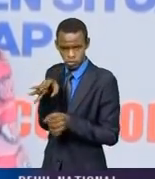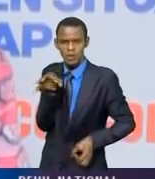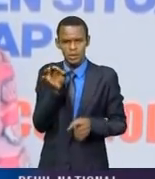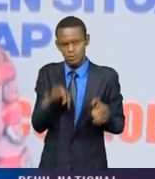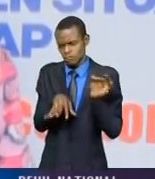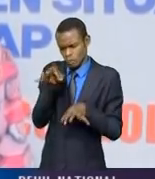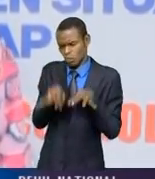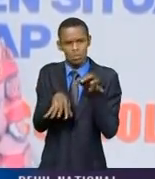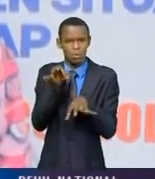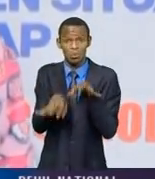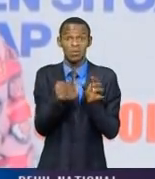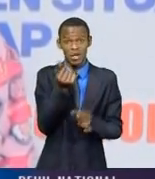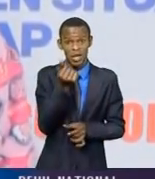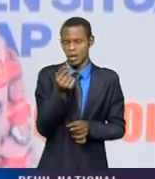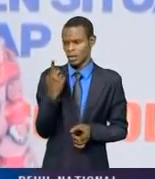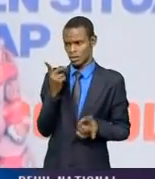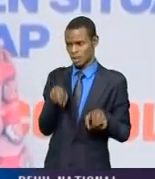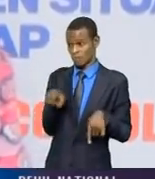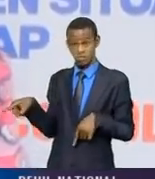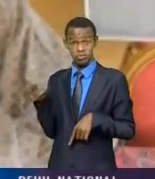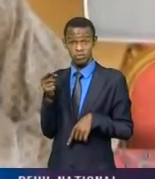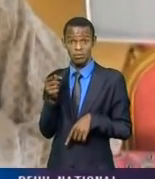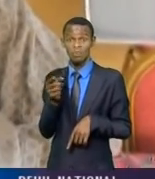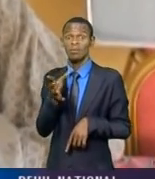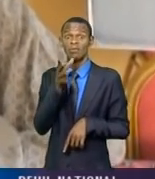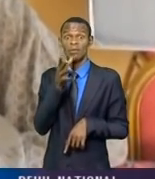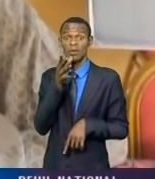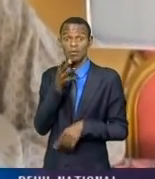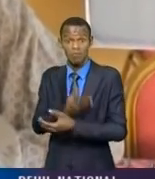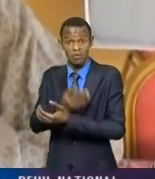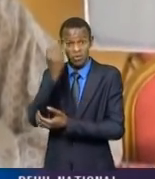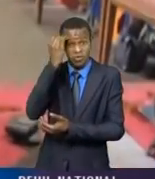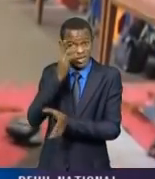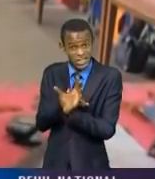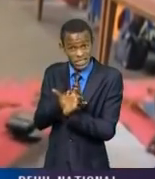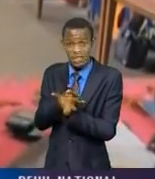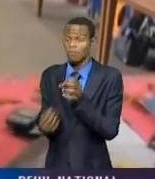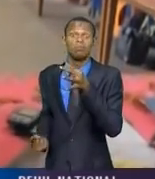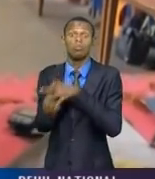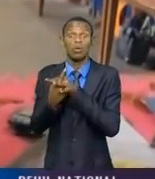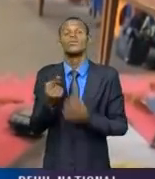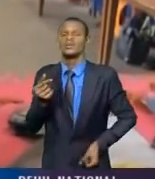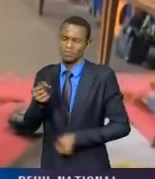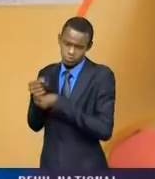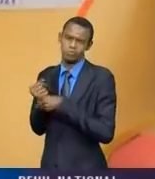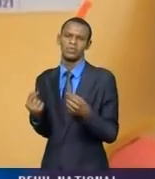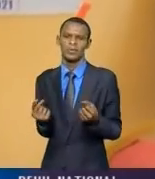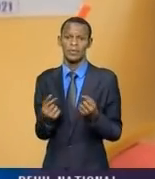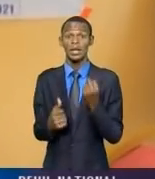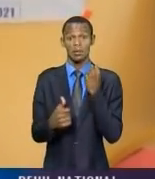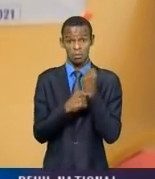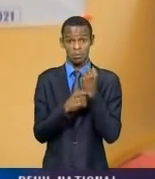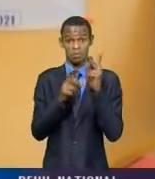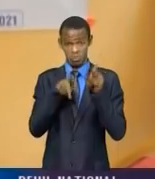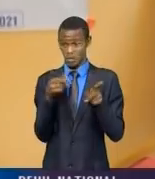intervenir car l enfant pose problème les intervenants allaient tous abordés la tolérance et l'acceptation de la